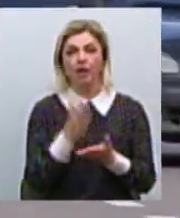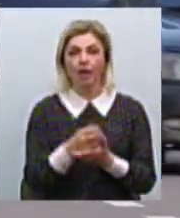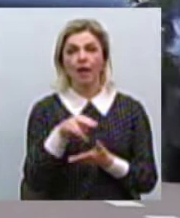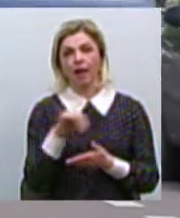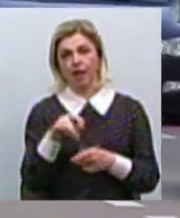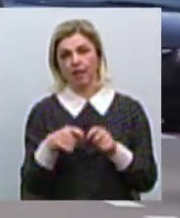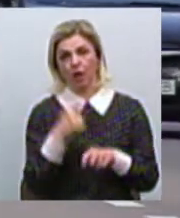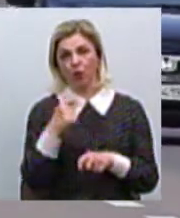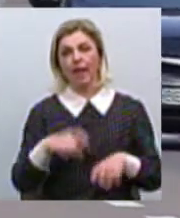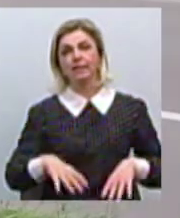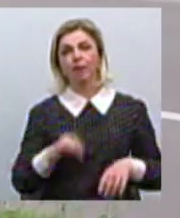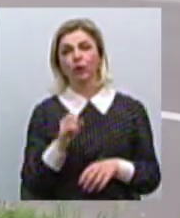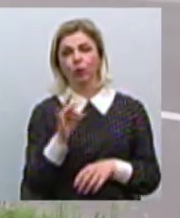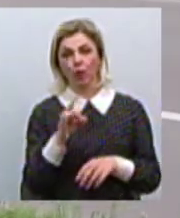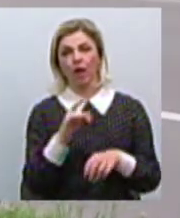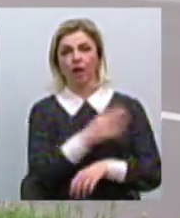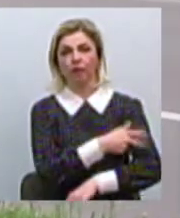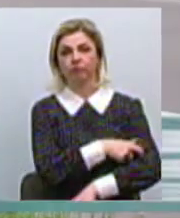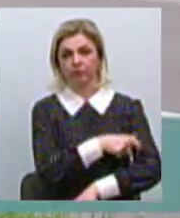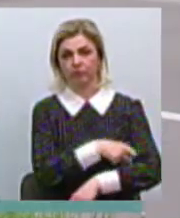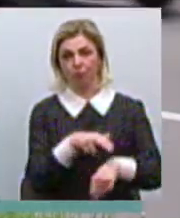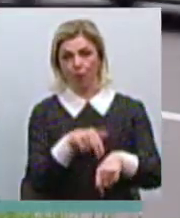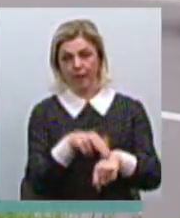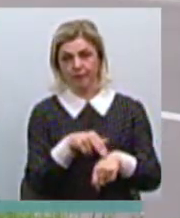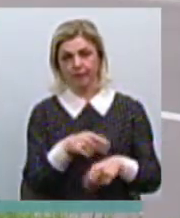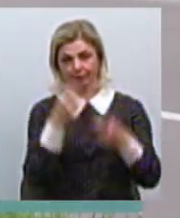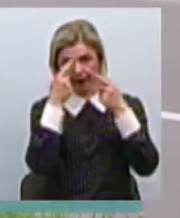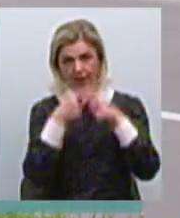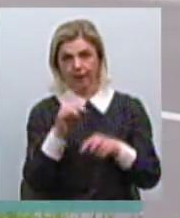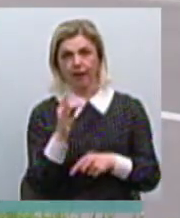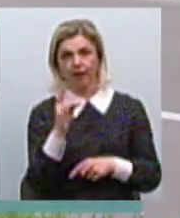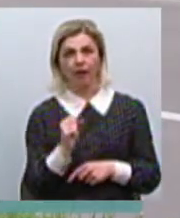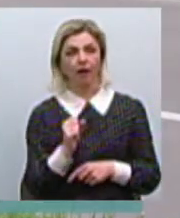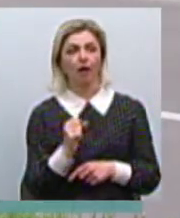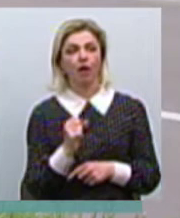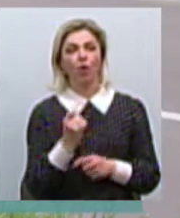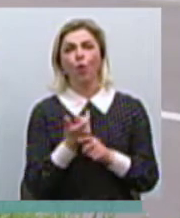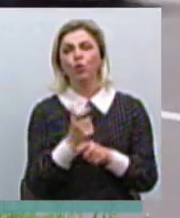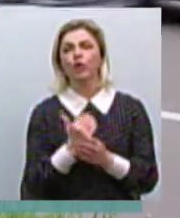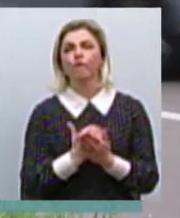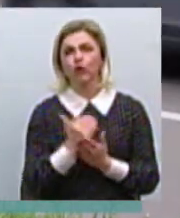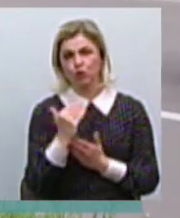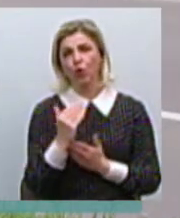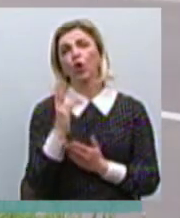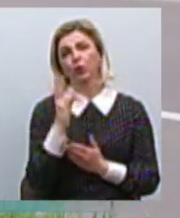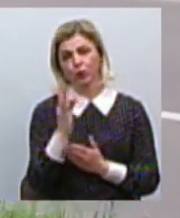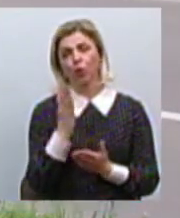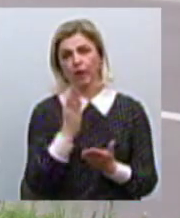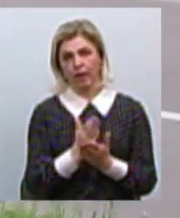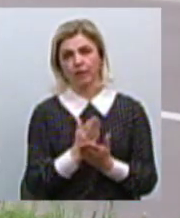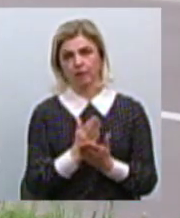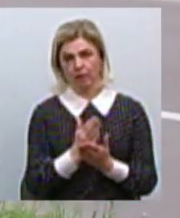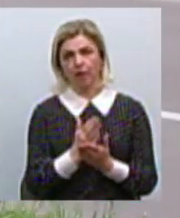інспектори Національної поліції. Техніка, вона має все-таки, хоча є дуже високі, але вірогідності